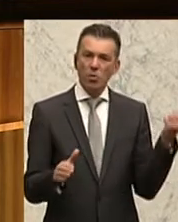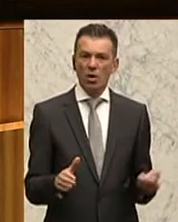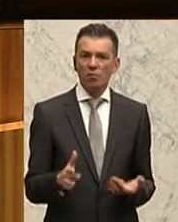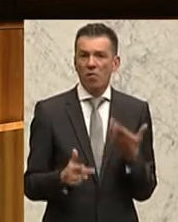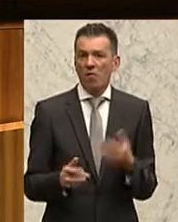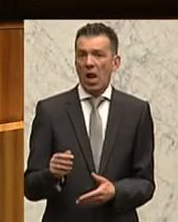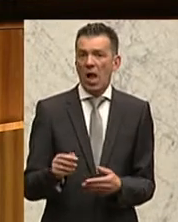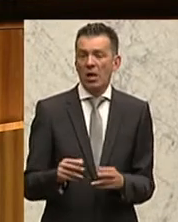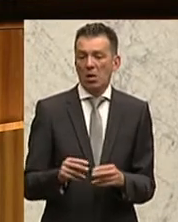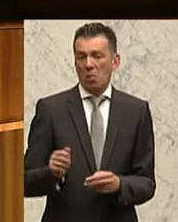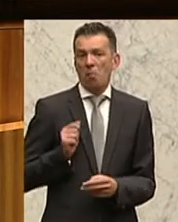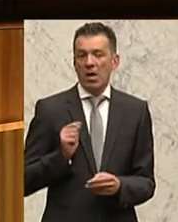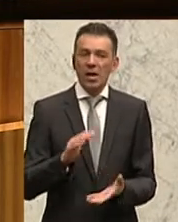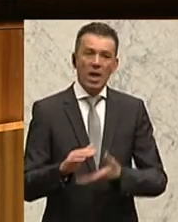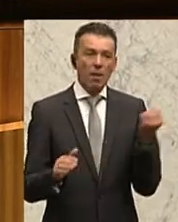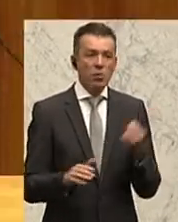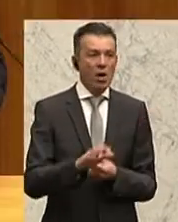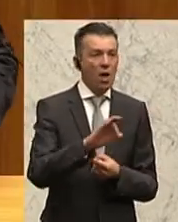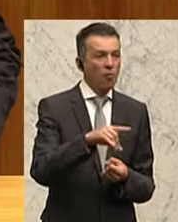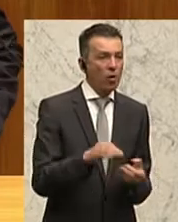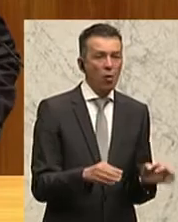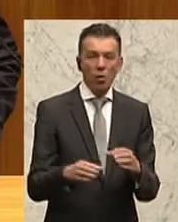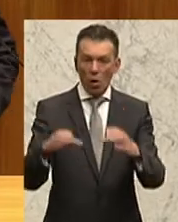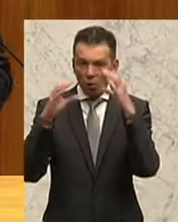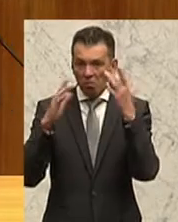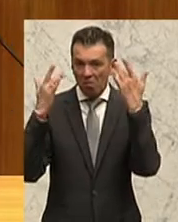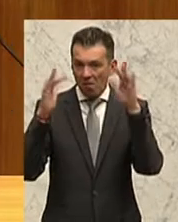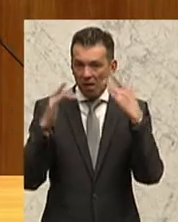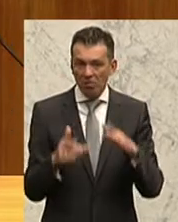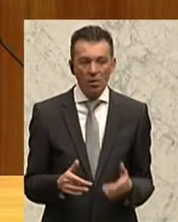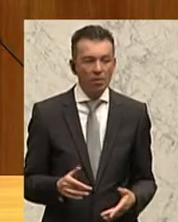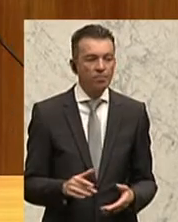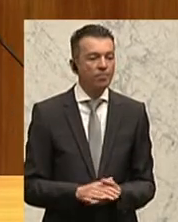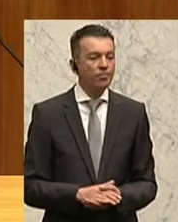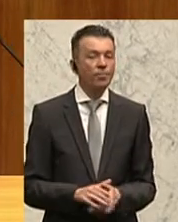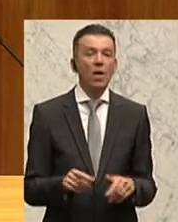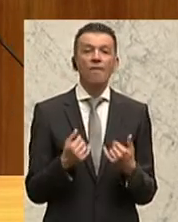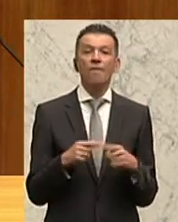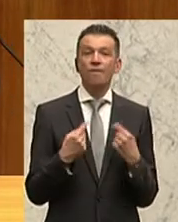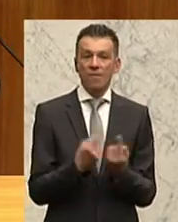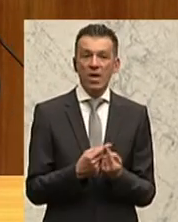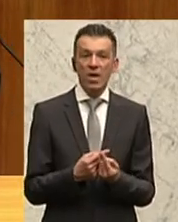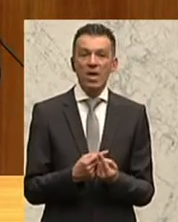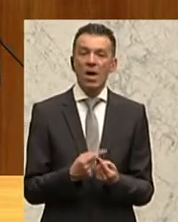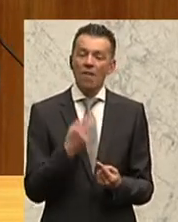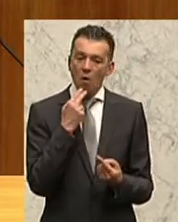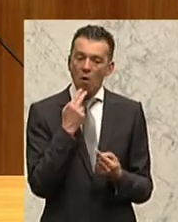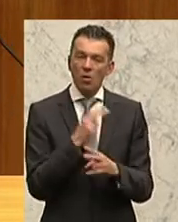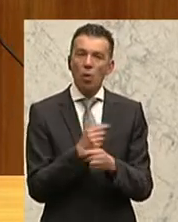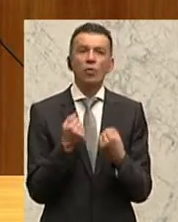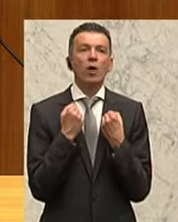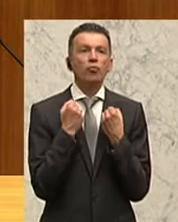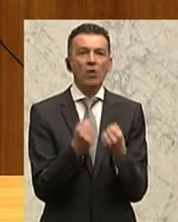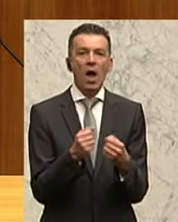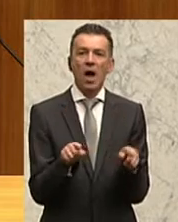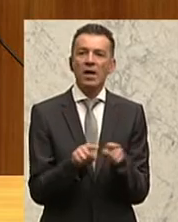hier von der FPÖ oder von der ÖVP. Ich weiß es ja nicht. Oder wir streichen das raus. Wir stehen jedenfalls für ein starkes Österreich, das auch